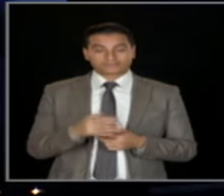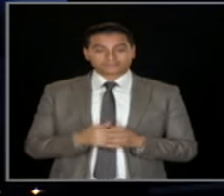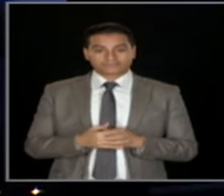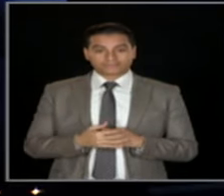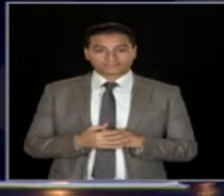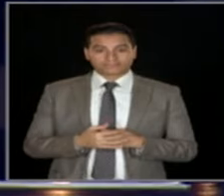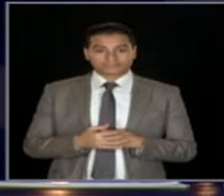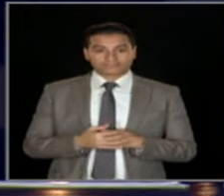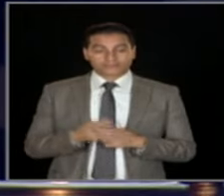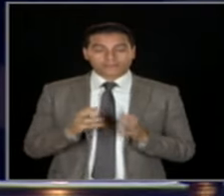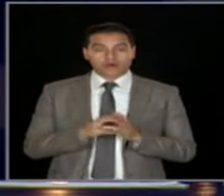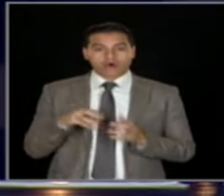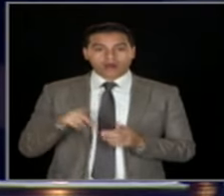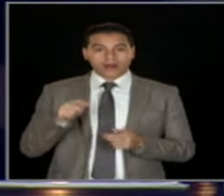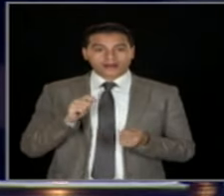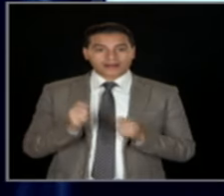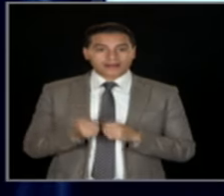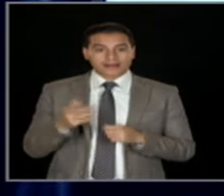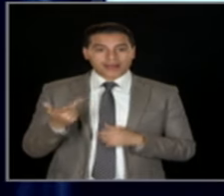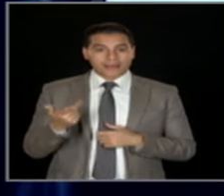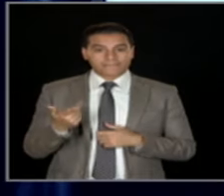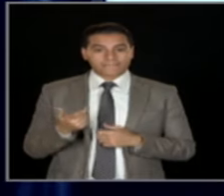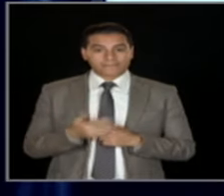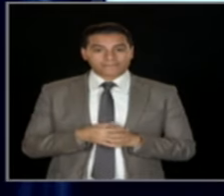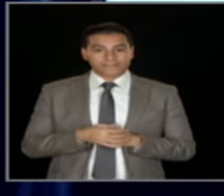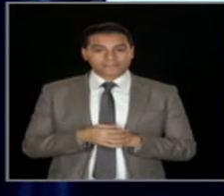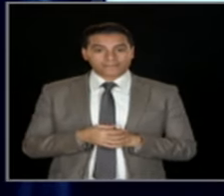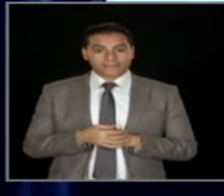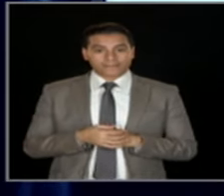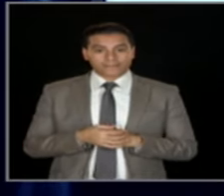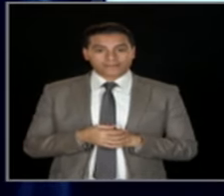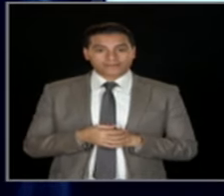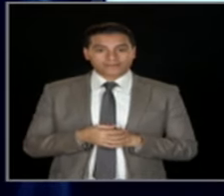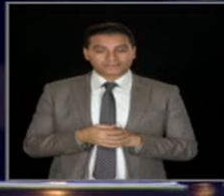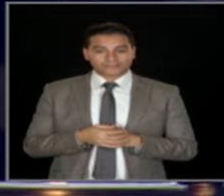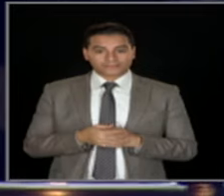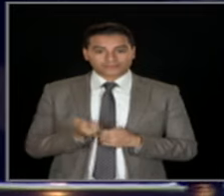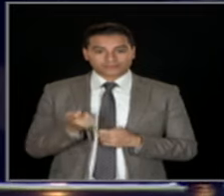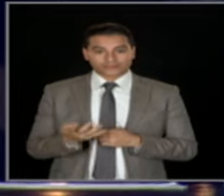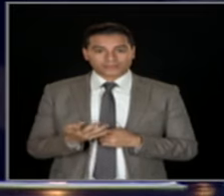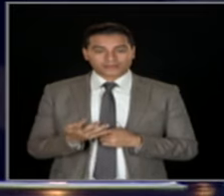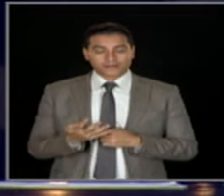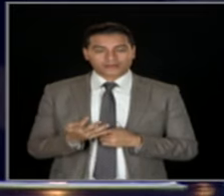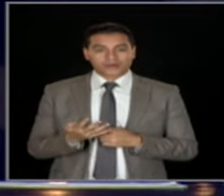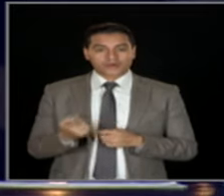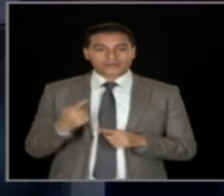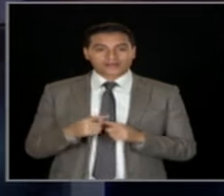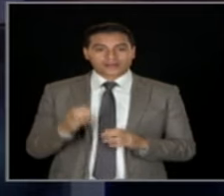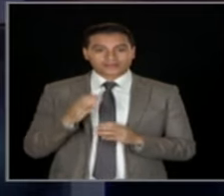120. جامعة القاهرة كنت كام يا ميدو؟ مش عارف. 45. وكم إجابة